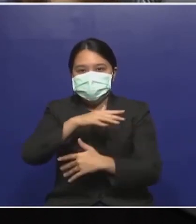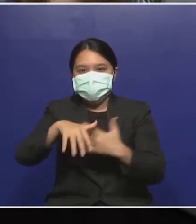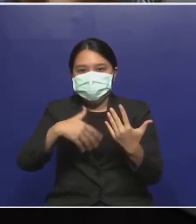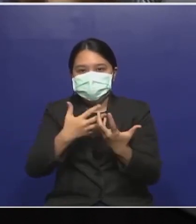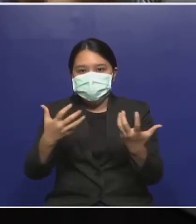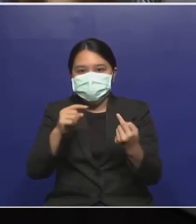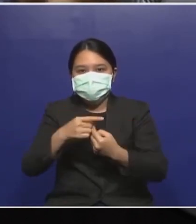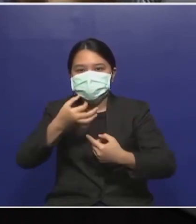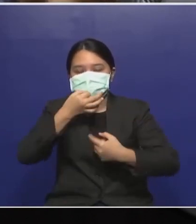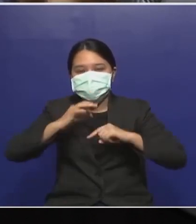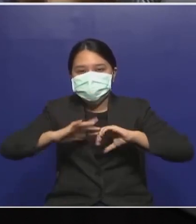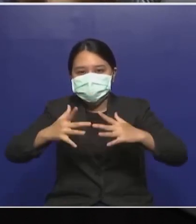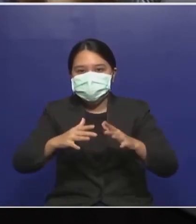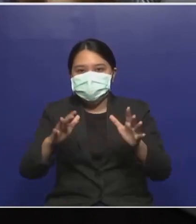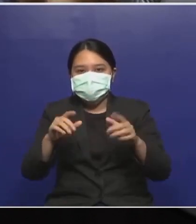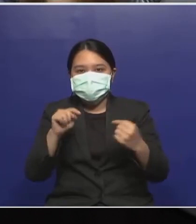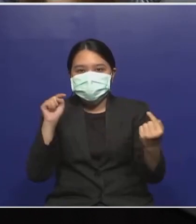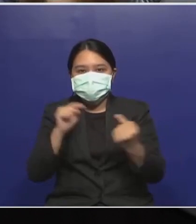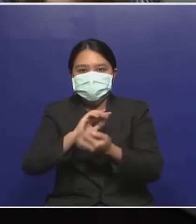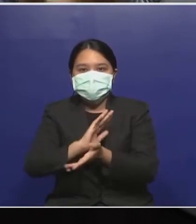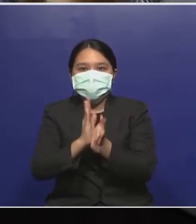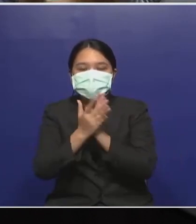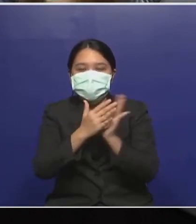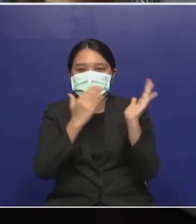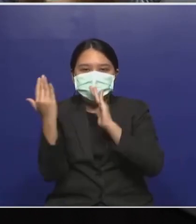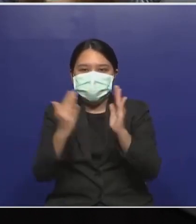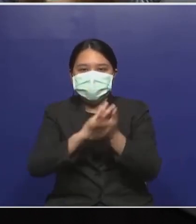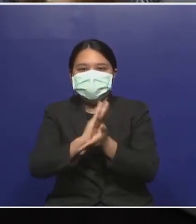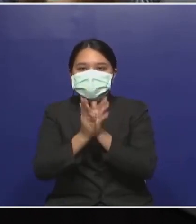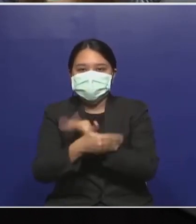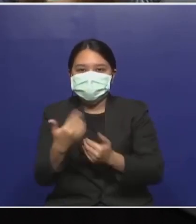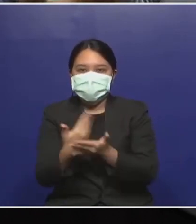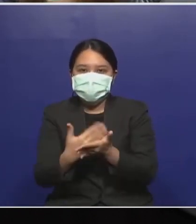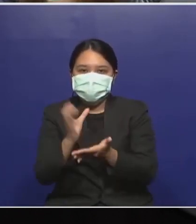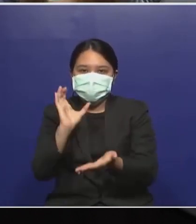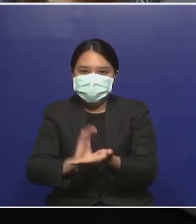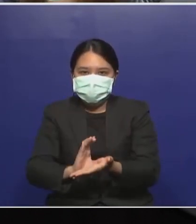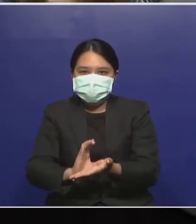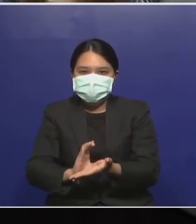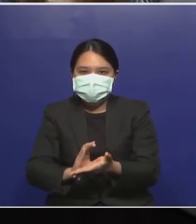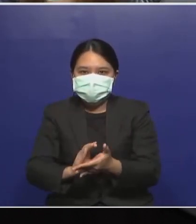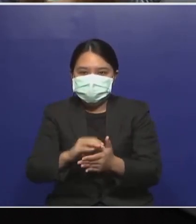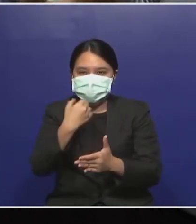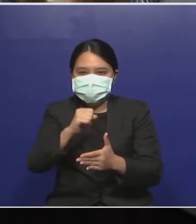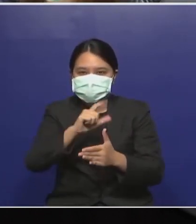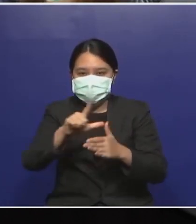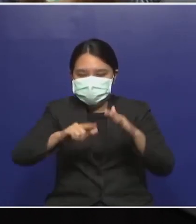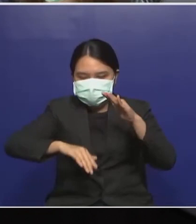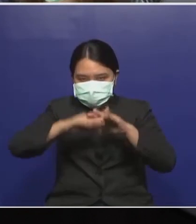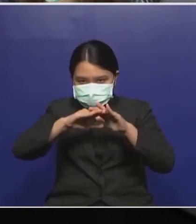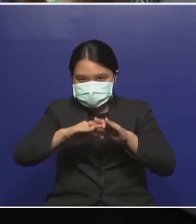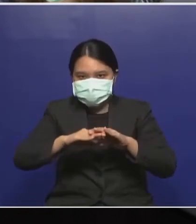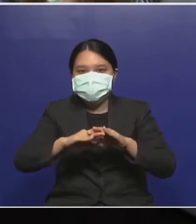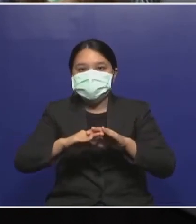ะชายฝั่งเพื่อรองรับการเปลยนแลงสภาวะภูมอากาศใช้ก็ประมาณไปเกืบจัสิบล้านหมด